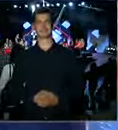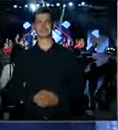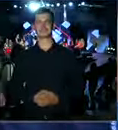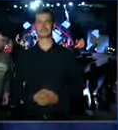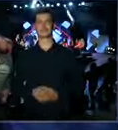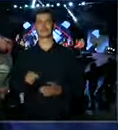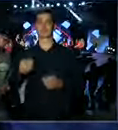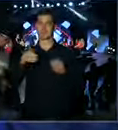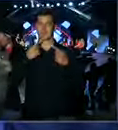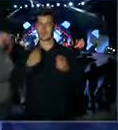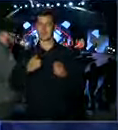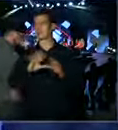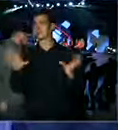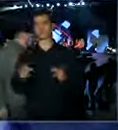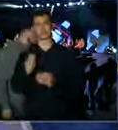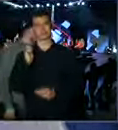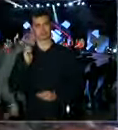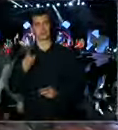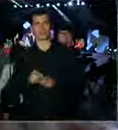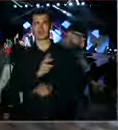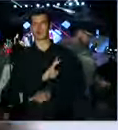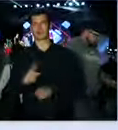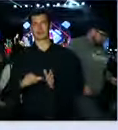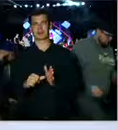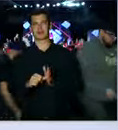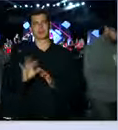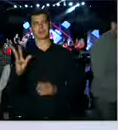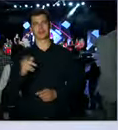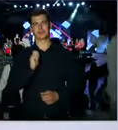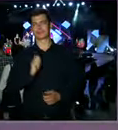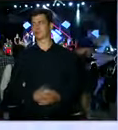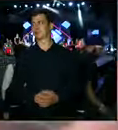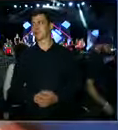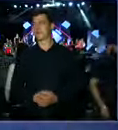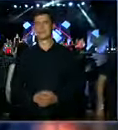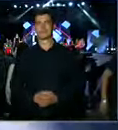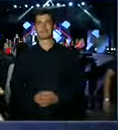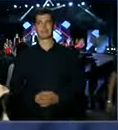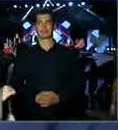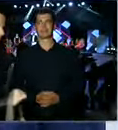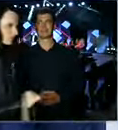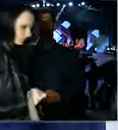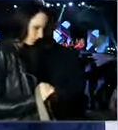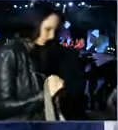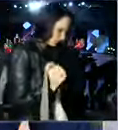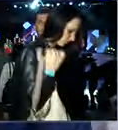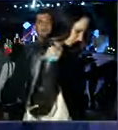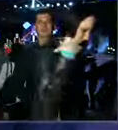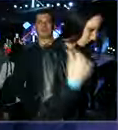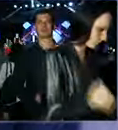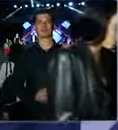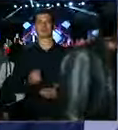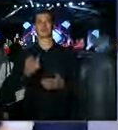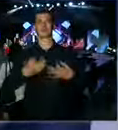Chociaż muszę powiedzieć, że wszystkie panie, wszystkie kandydatki są przepiękne. I to, że są z nami, że są w finale, to już jest